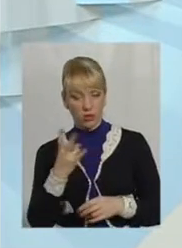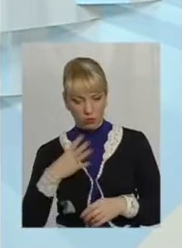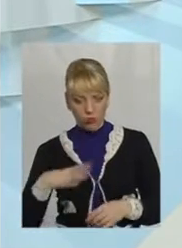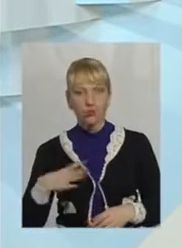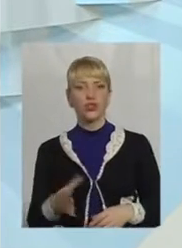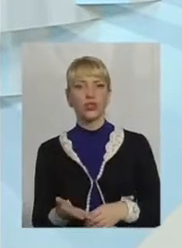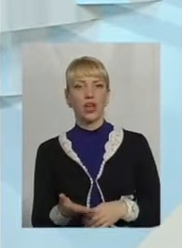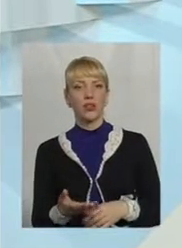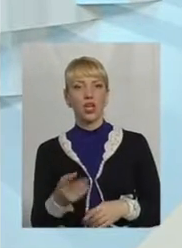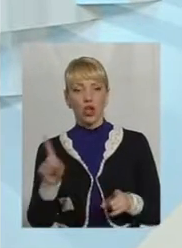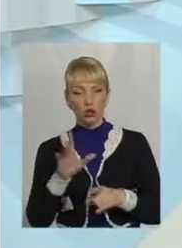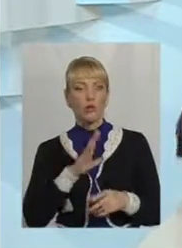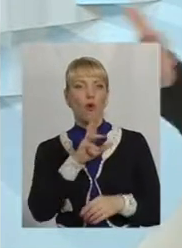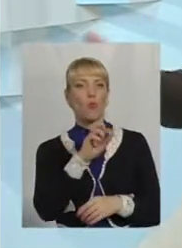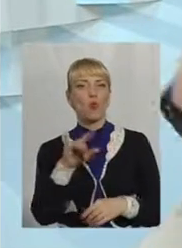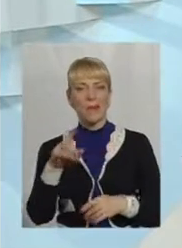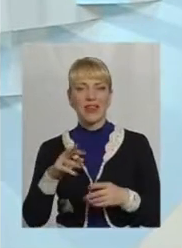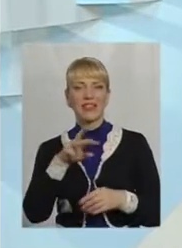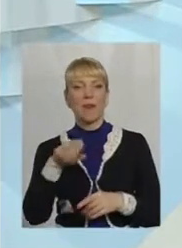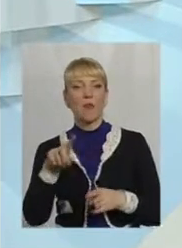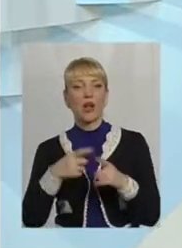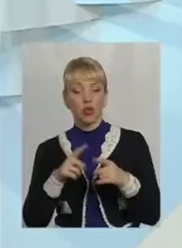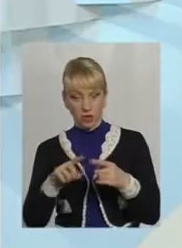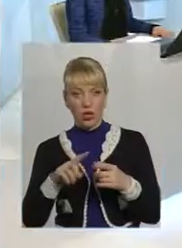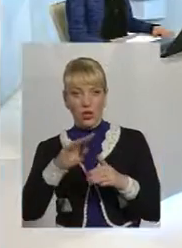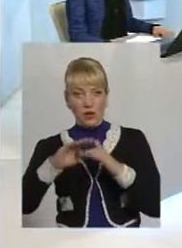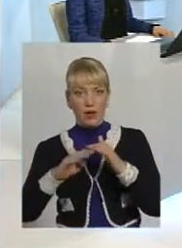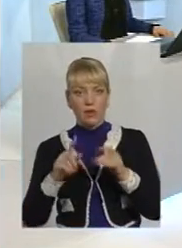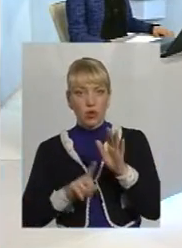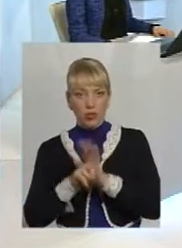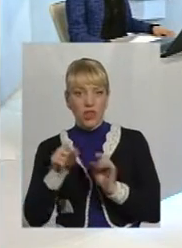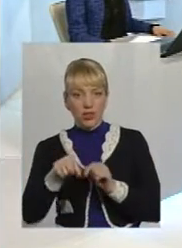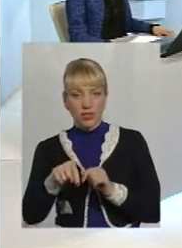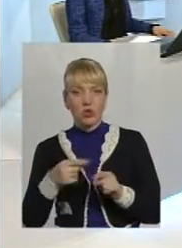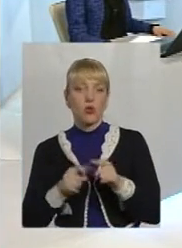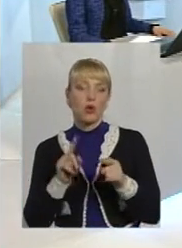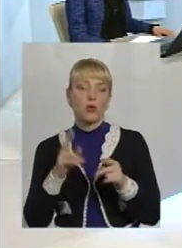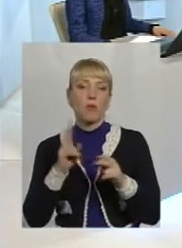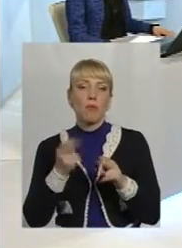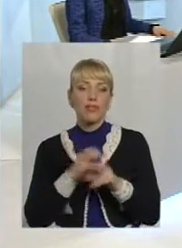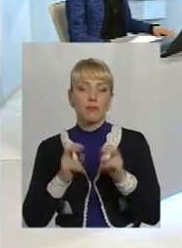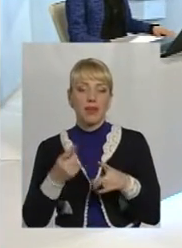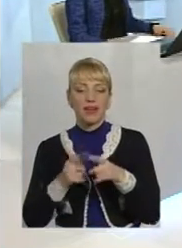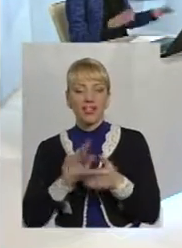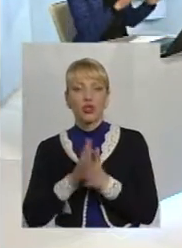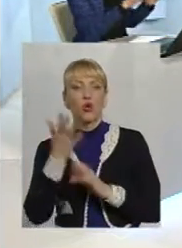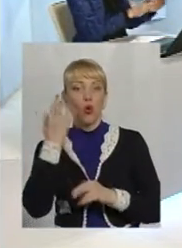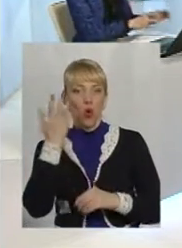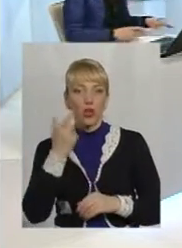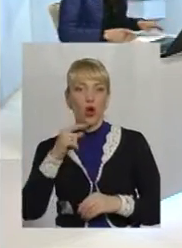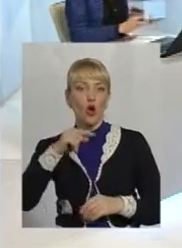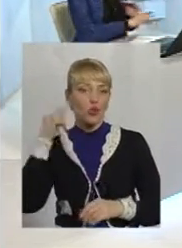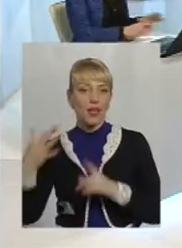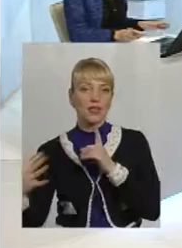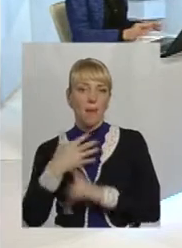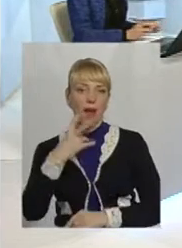хоча б той був Будапештський меморандум, і ним керуватися у тому, щоб шукати гарантії безпеки у такій ситуації, коли Росія напала на Україну.